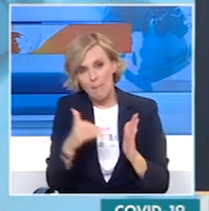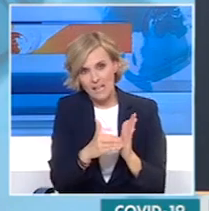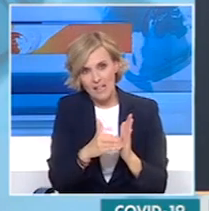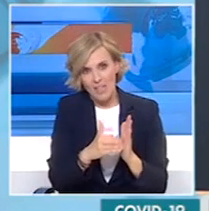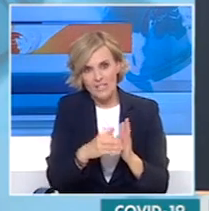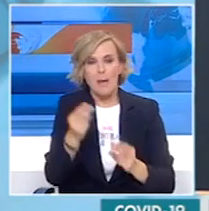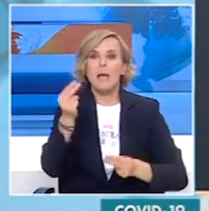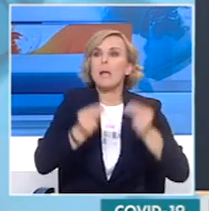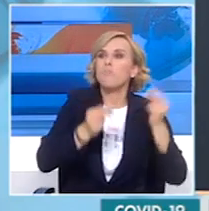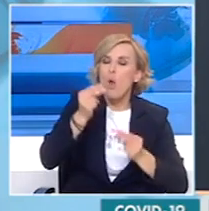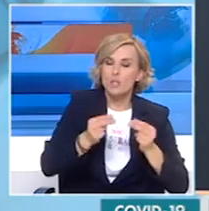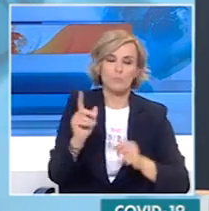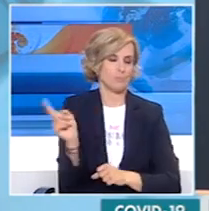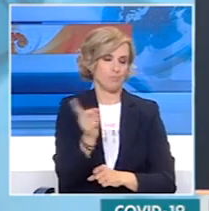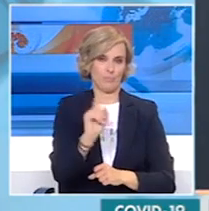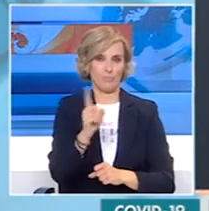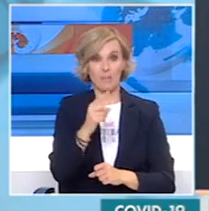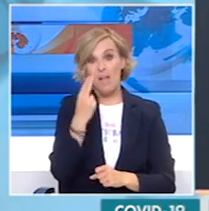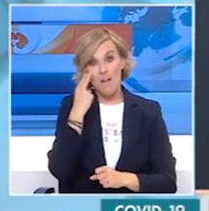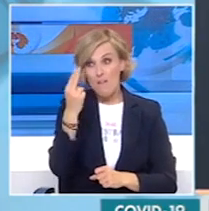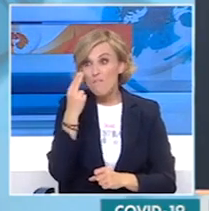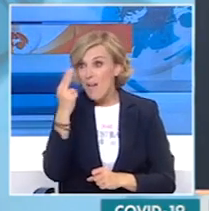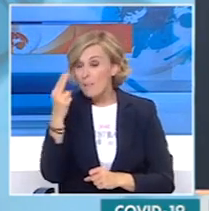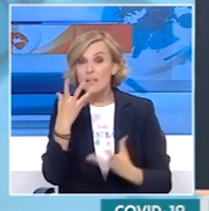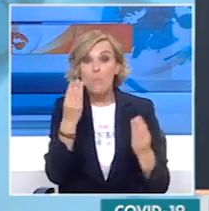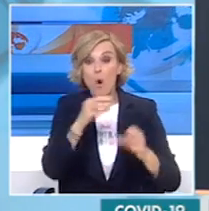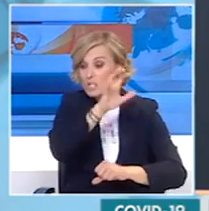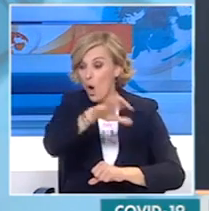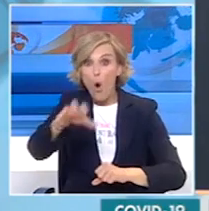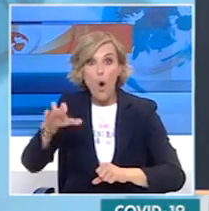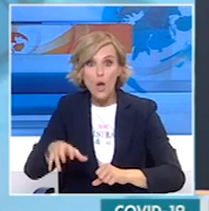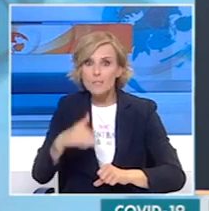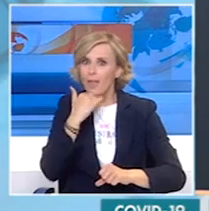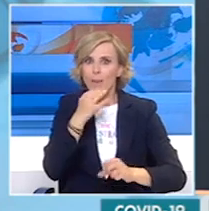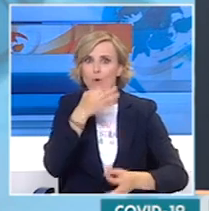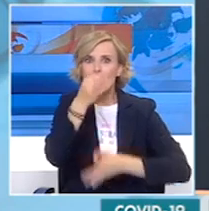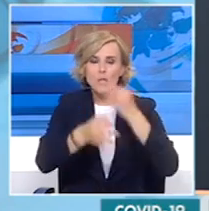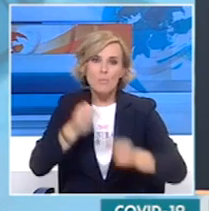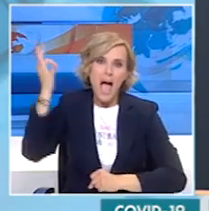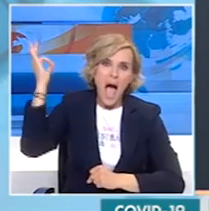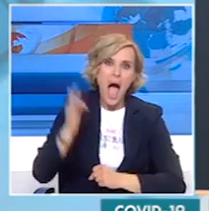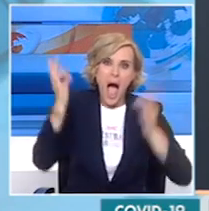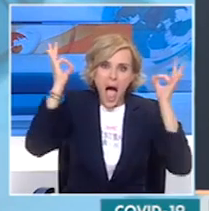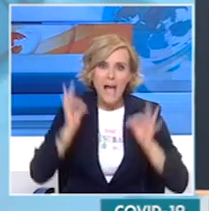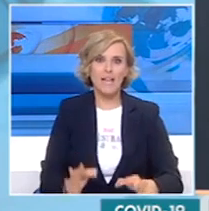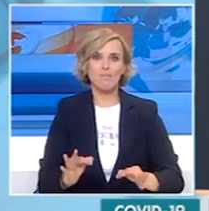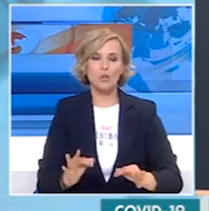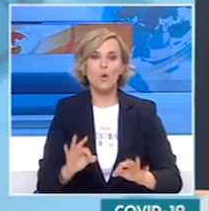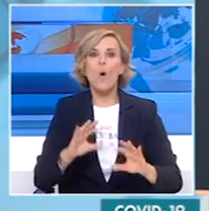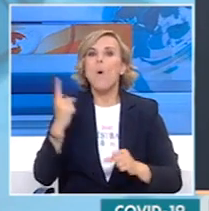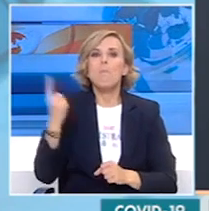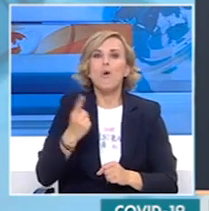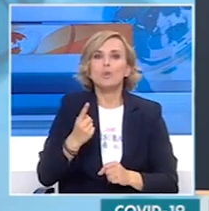τεράστια. Καμία χώρα από αυτές που βλέπετε να κάνουν μαζικό έλεγχο δεν μπορεί να σας πει με ακρίβεια τι ποσοστά του πληθυσμού τους έχουν